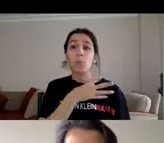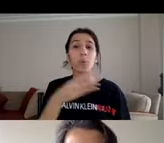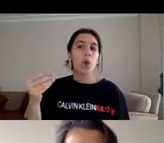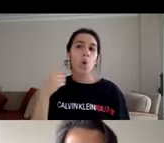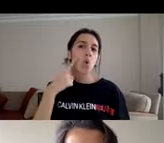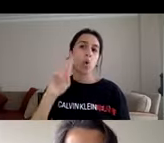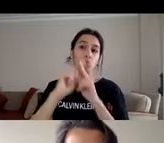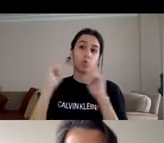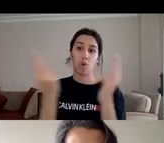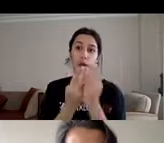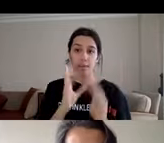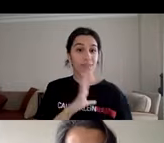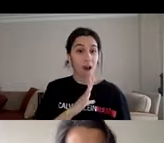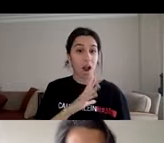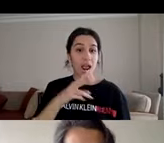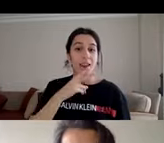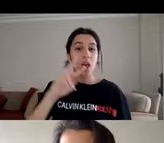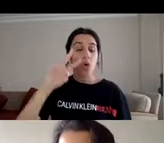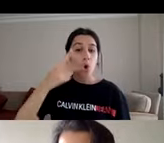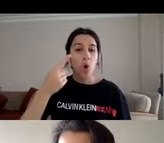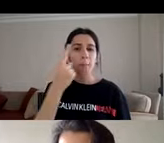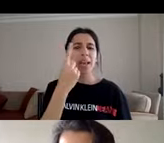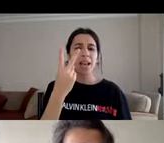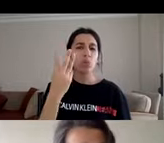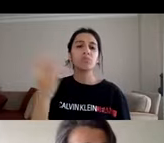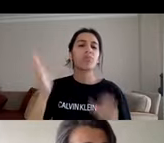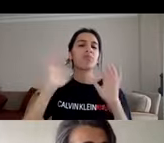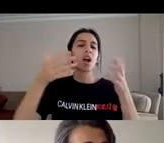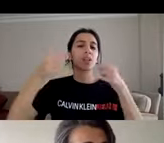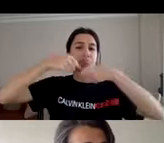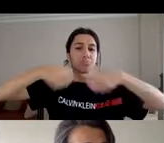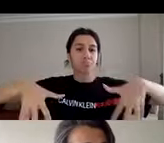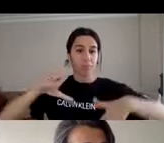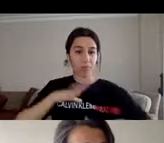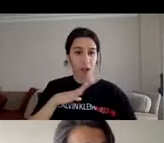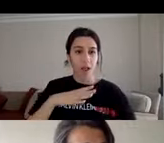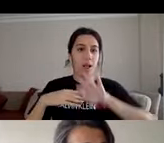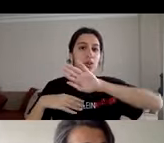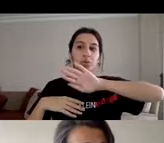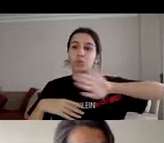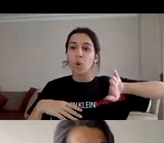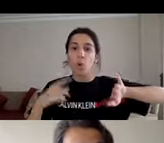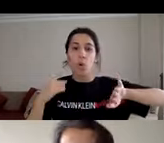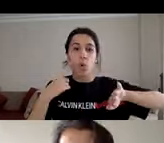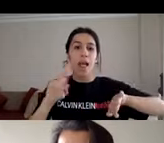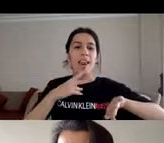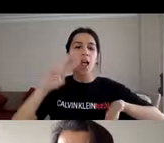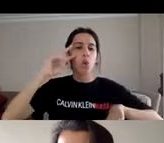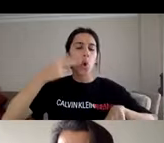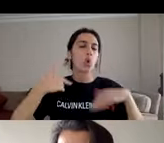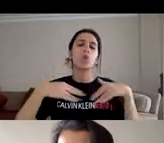düşünülüyor dünyada. Ve renk körlüğü birden fazla alt kategori içeriyor bu arada. Yani en soldaki örnekte renk körü olmayan bir